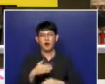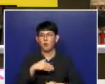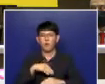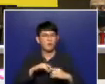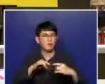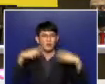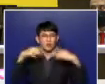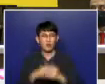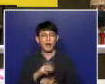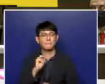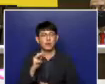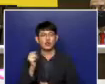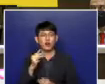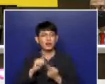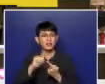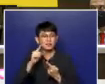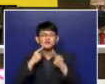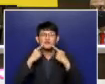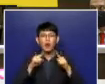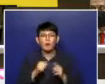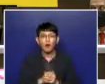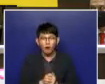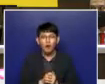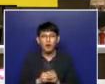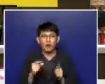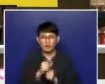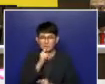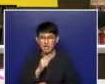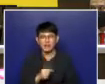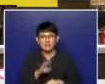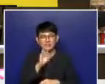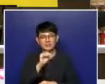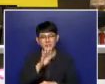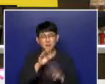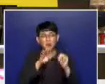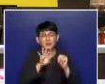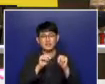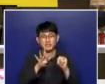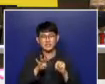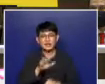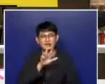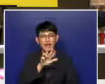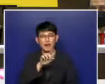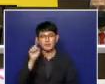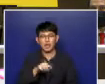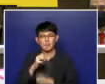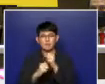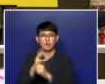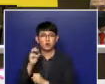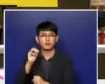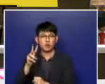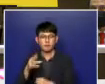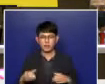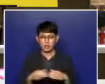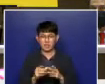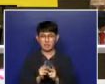ข้ามจากสภานสมเด็จพระเจ้าตักสินข้ามไปบังว่าไปสุดเขตทางฝั่งโน้นไปทางฝั่งธนบุรีแล้วเขาจะต่อจากหมอชิดเพื่อจะไป